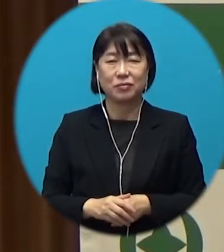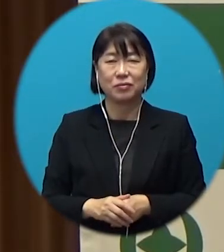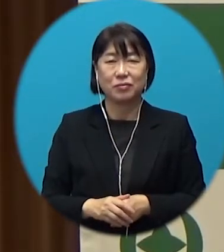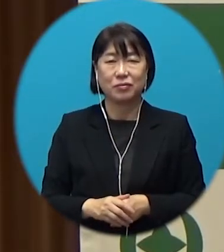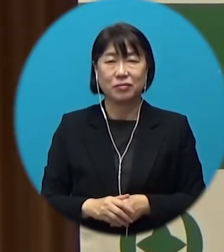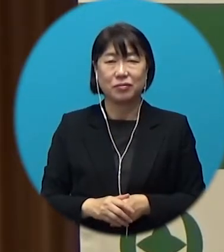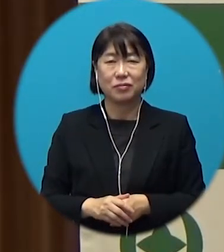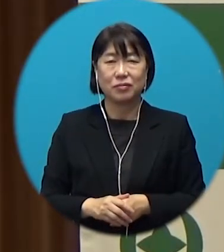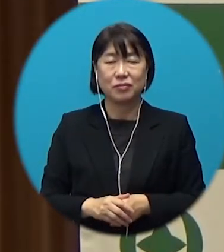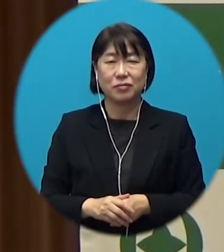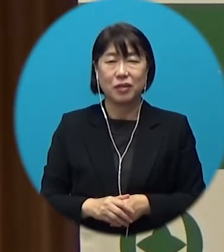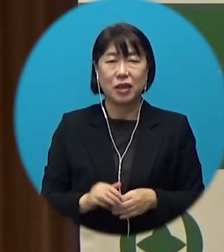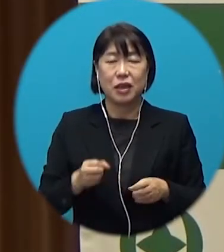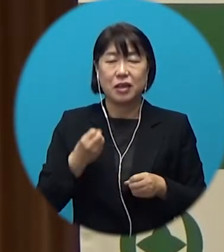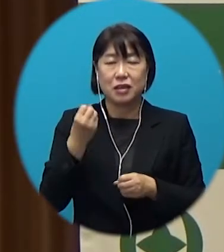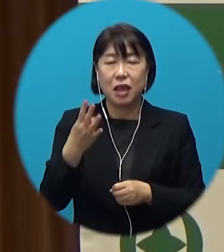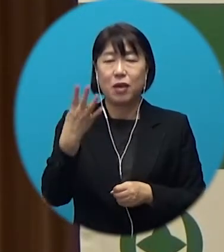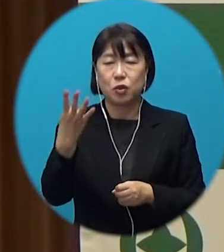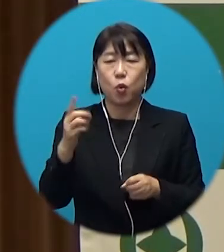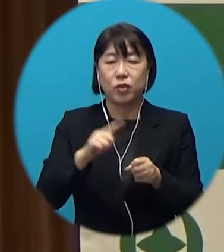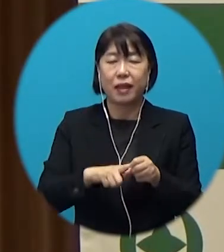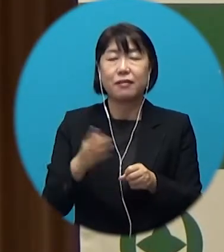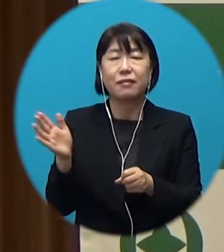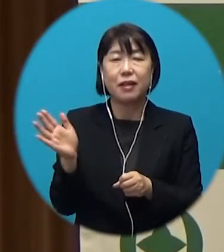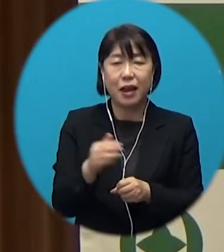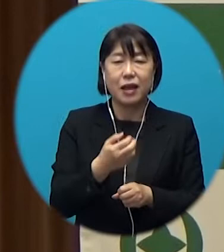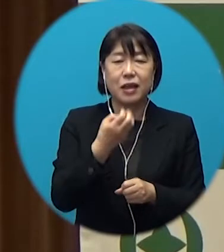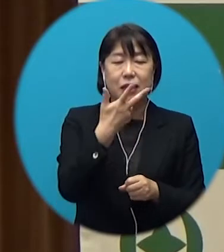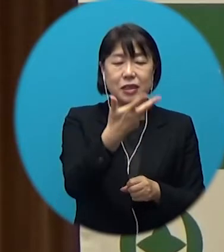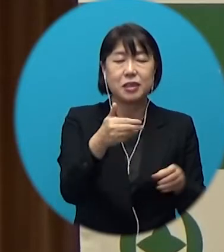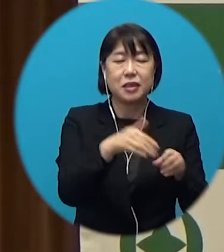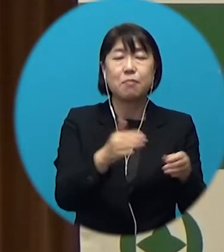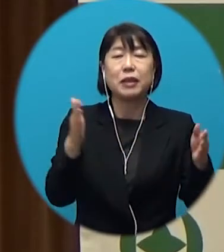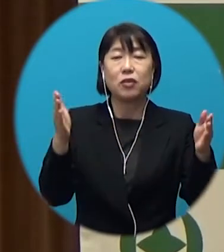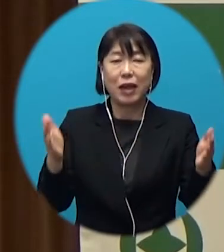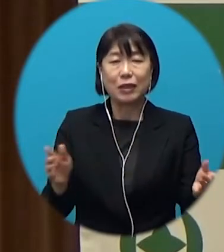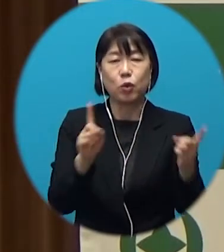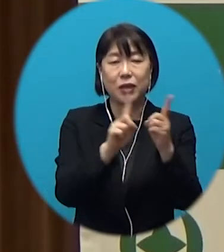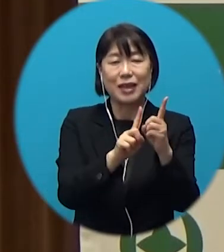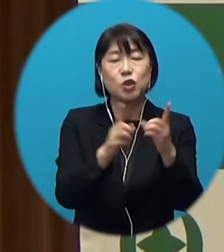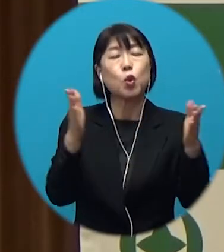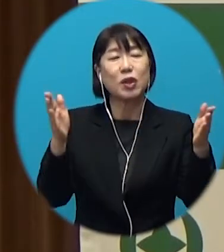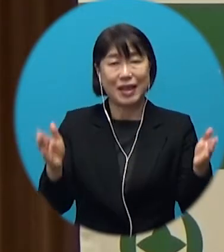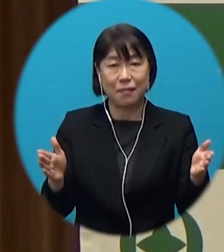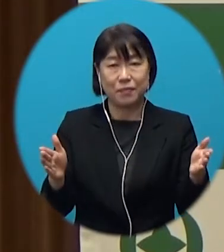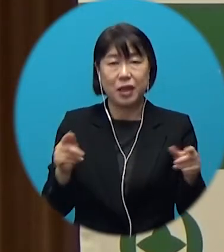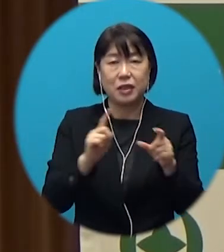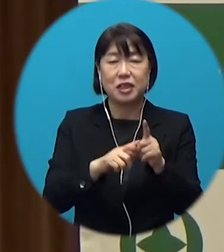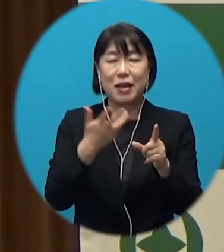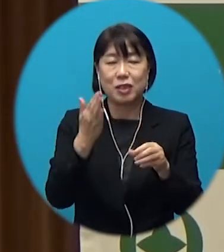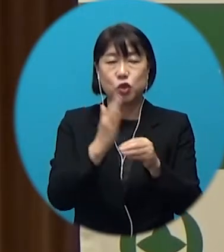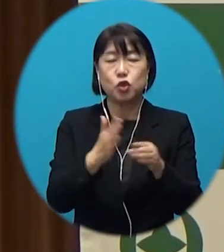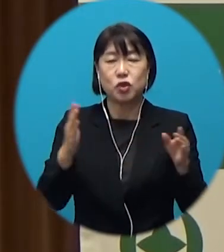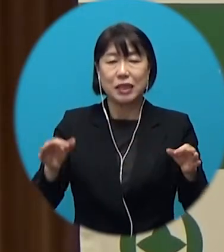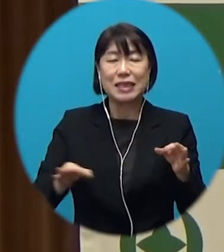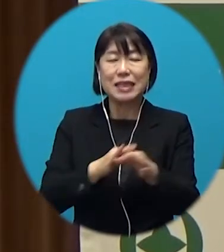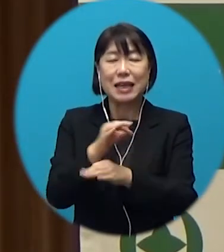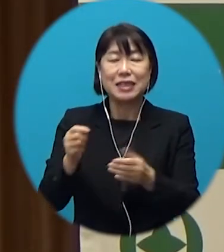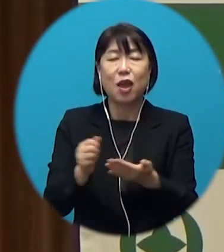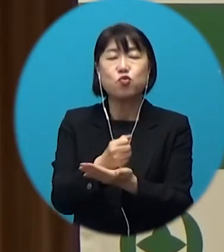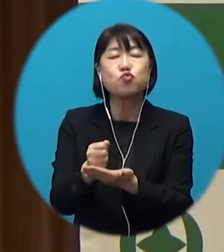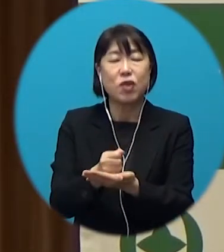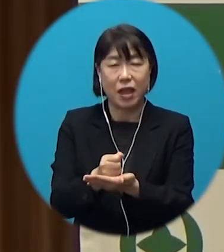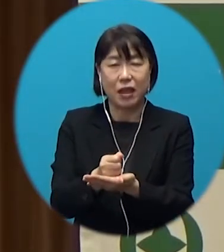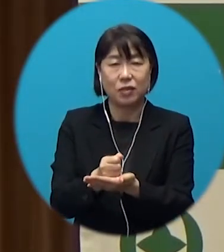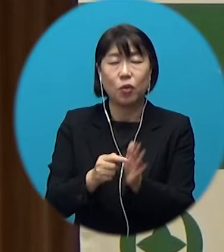令和4年度から令和1年度までを対象としています。 は大変大変欲しいのは新年度から取